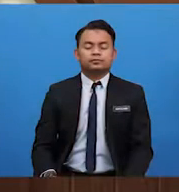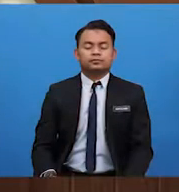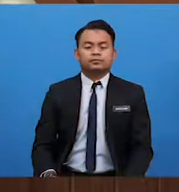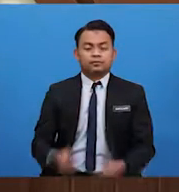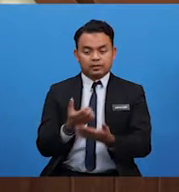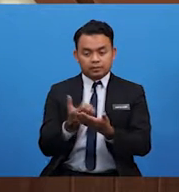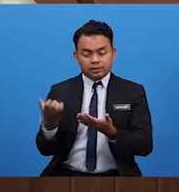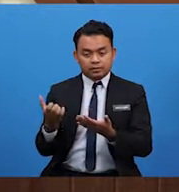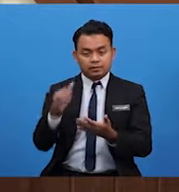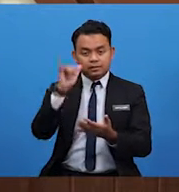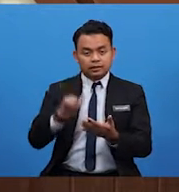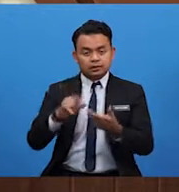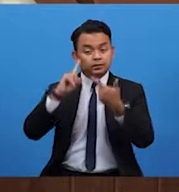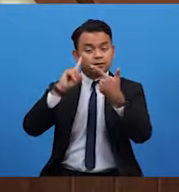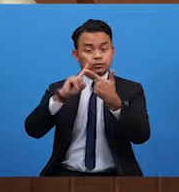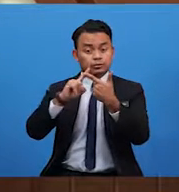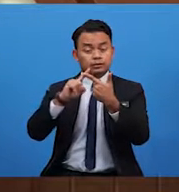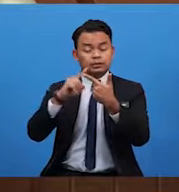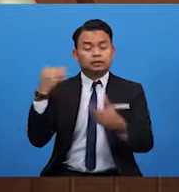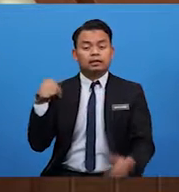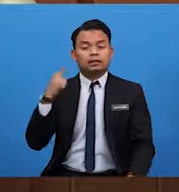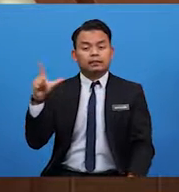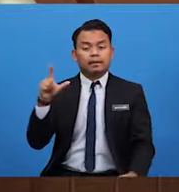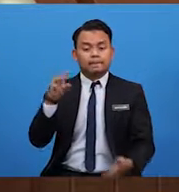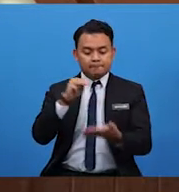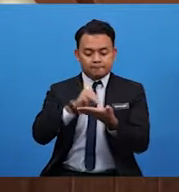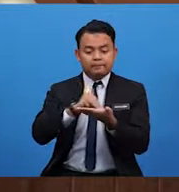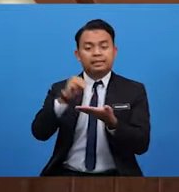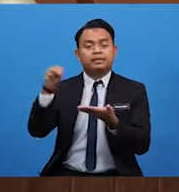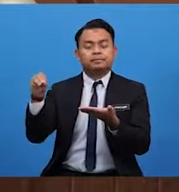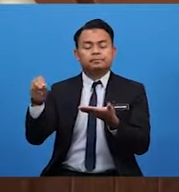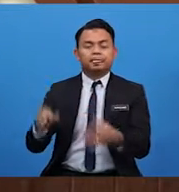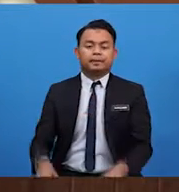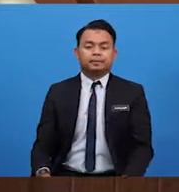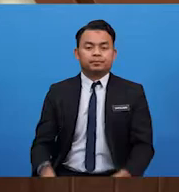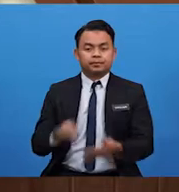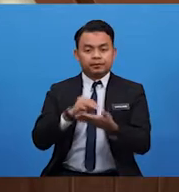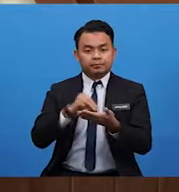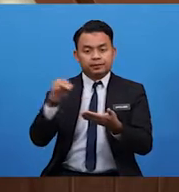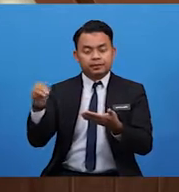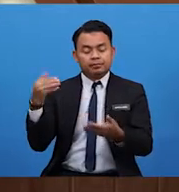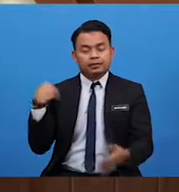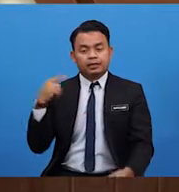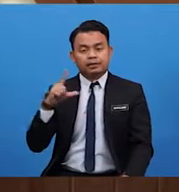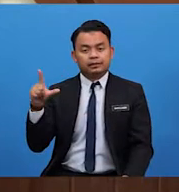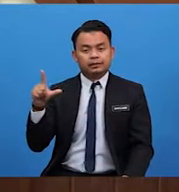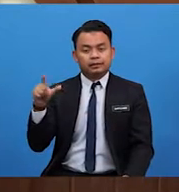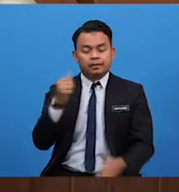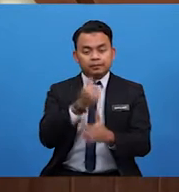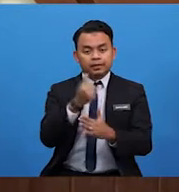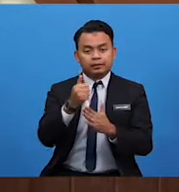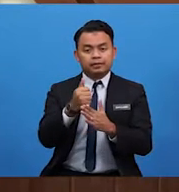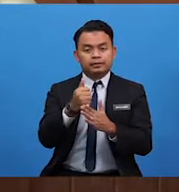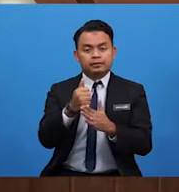Elemen kedua adalah medium. Medium merupakan perantara antara sumber